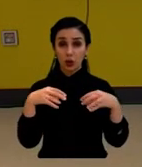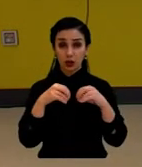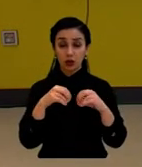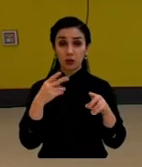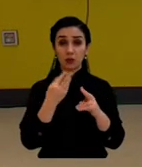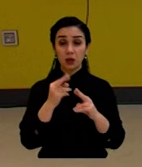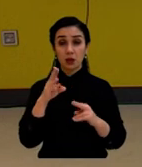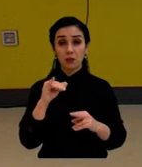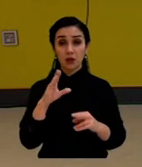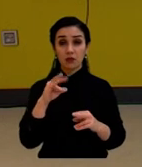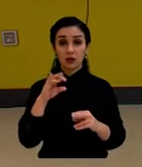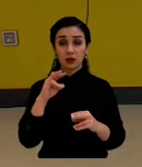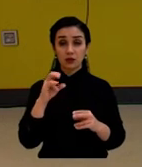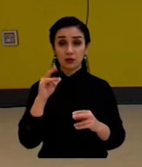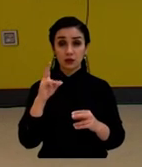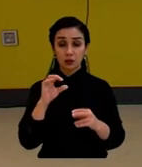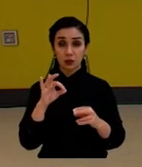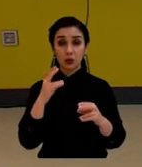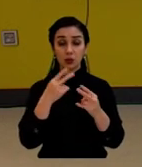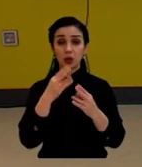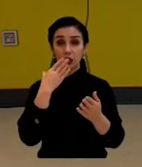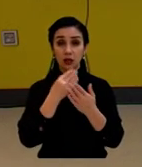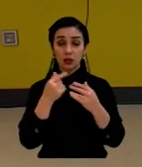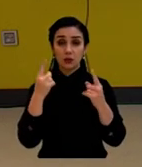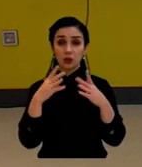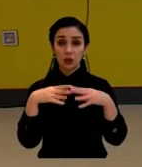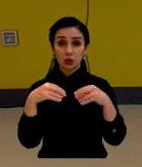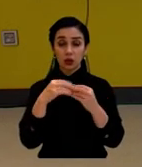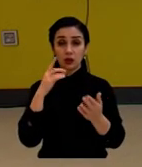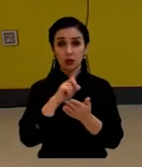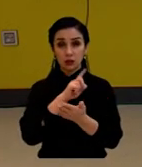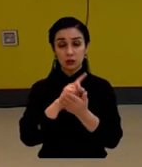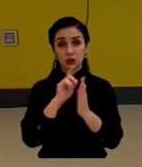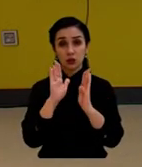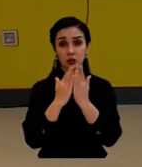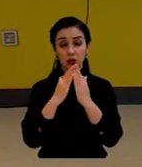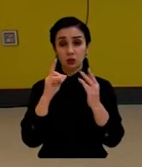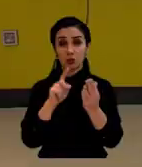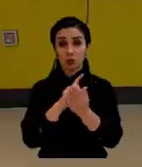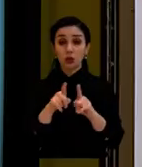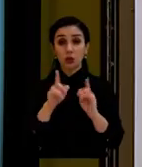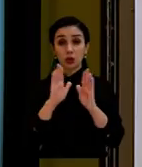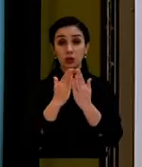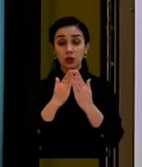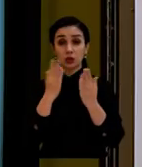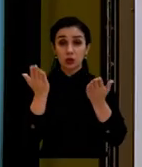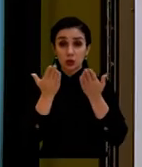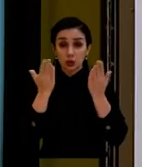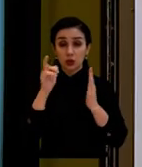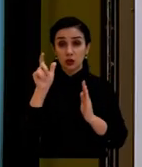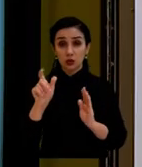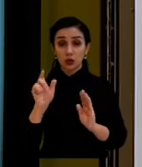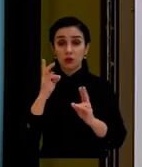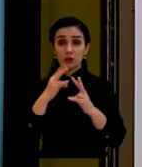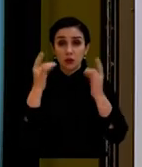bilan Pavlenko har bir inson va har bir oilada albatta kitob bo'lishi lozimligi, kitob o'qigan